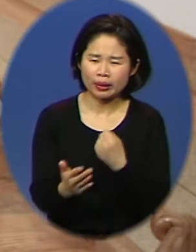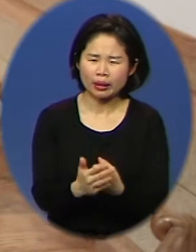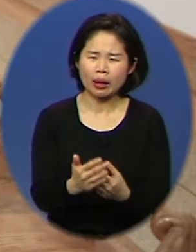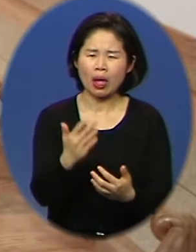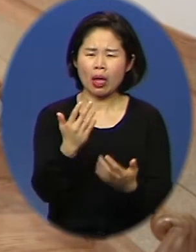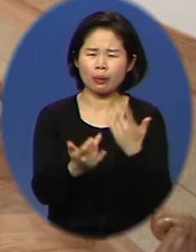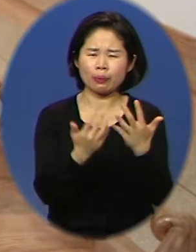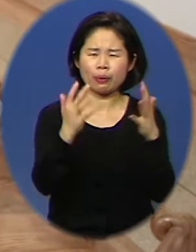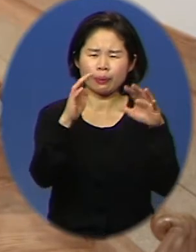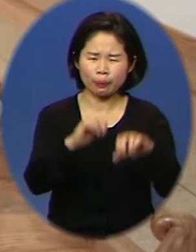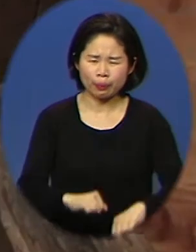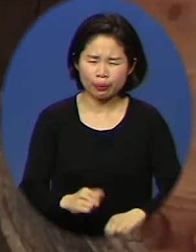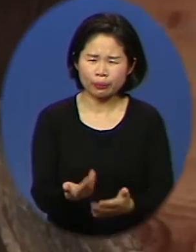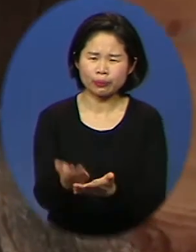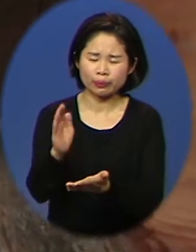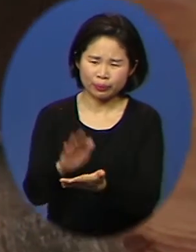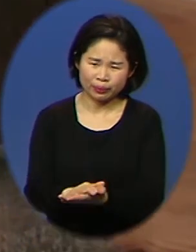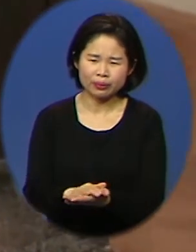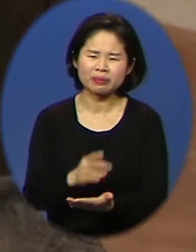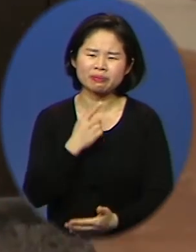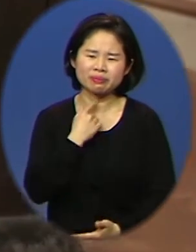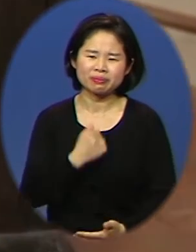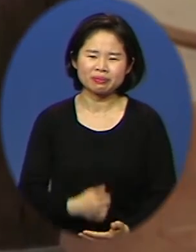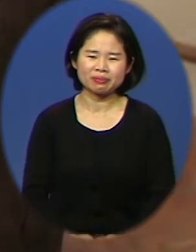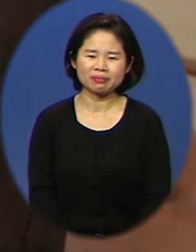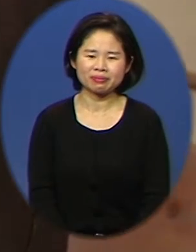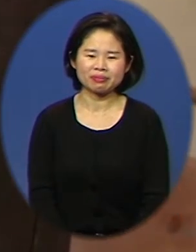중창을 거듭한 내장사.